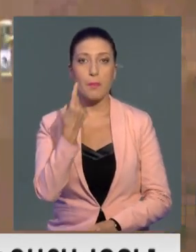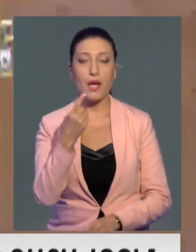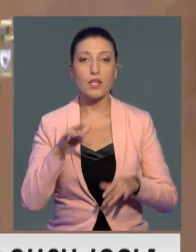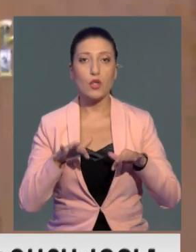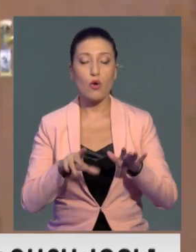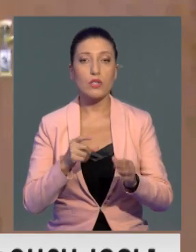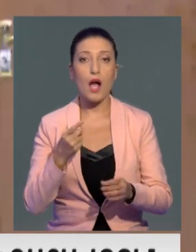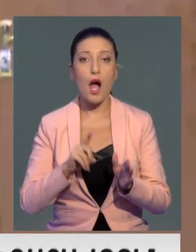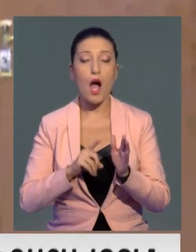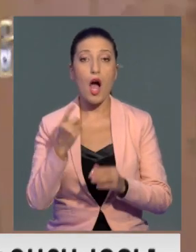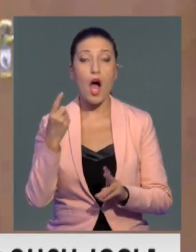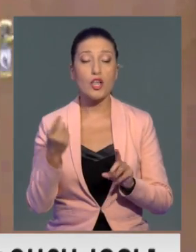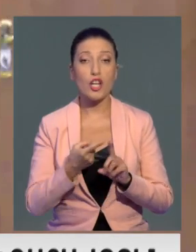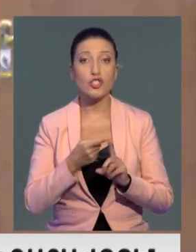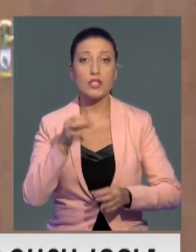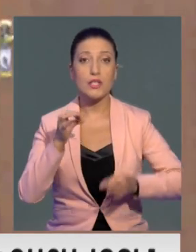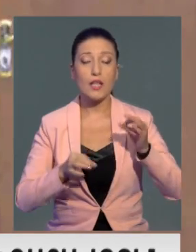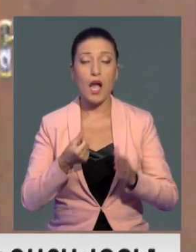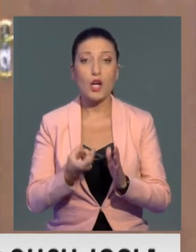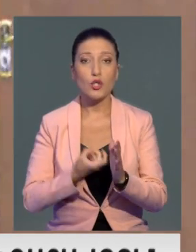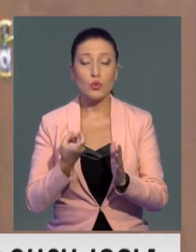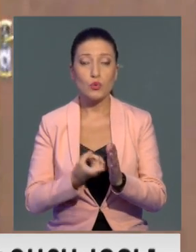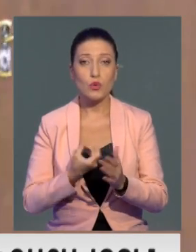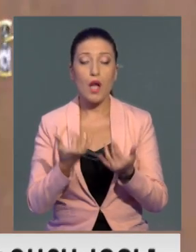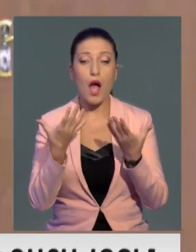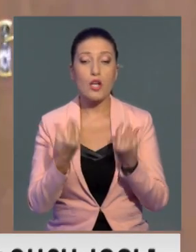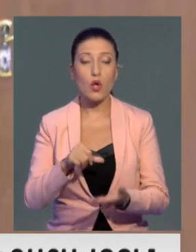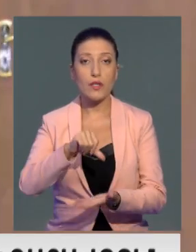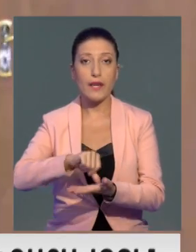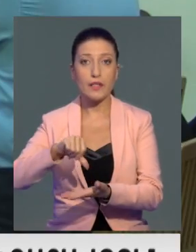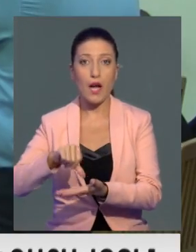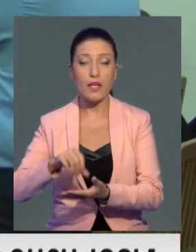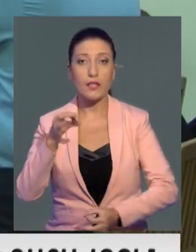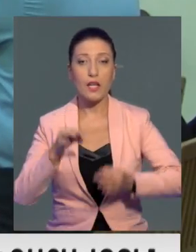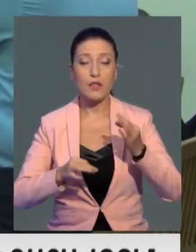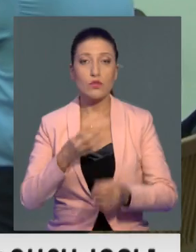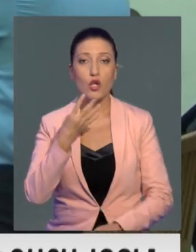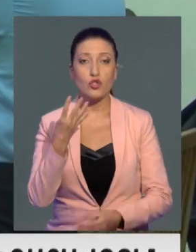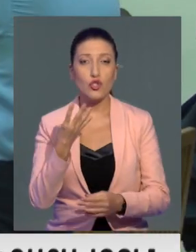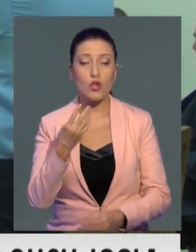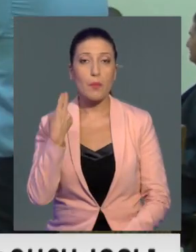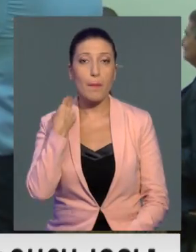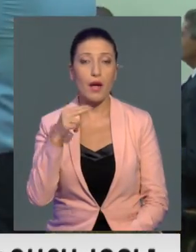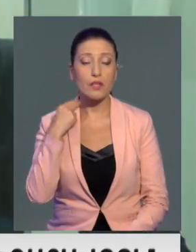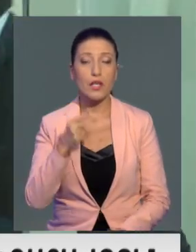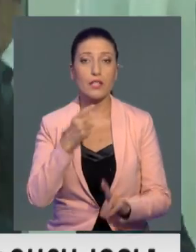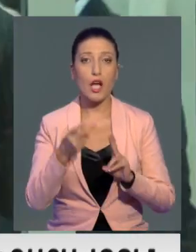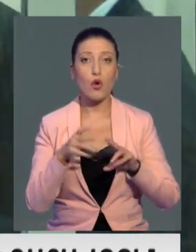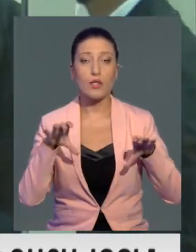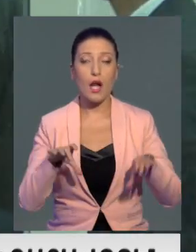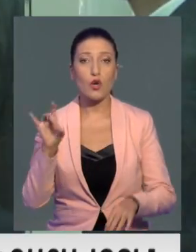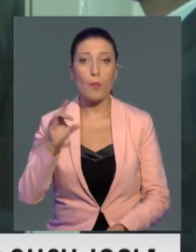առաջին դատաքննությունը։ Նշեմ, որ այսօր ներկայ են դատաքննության 4 մեղադրյալները՝ երկրորդ նախագահ Ռոբերտ